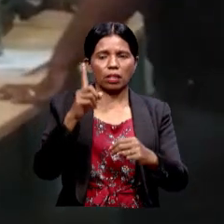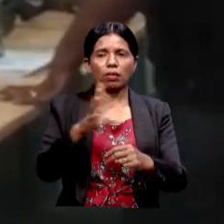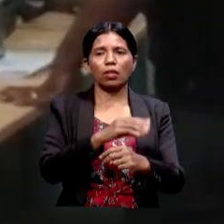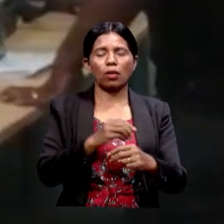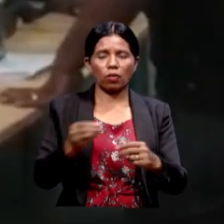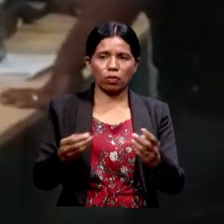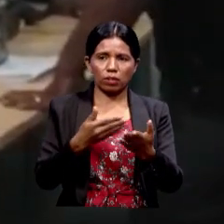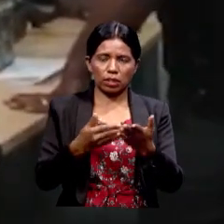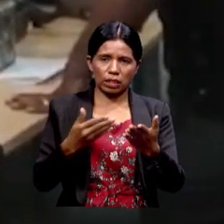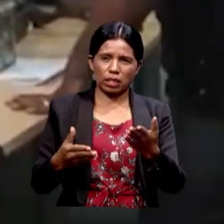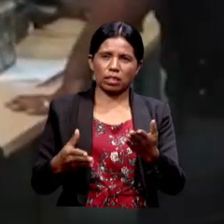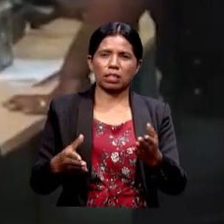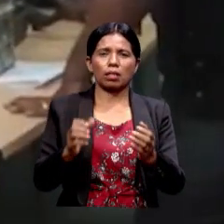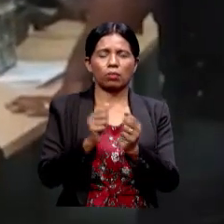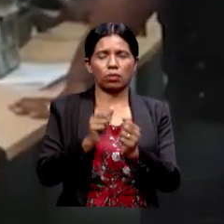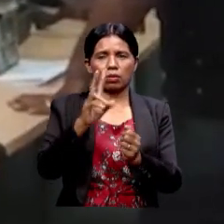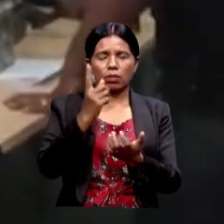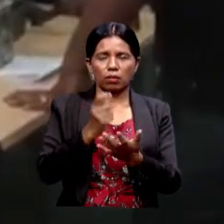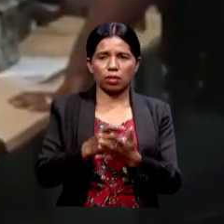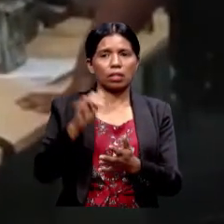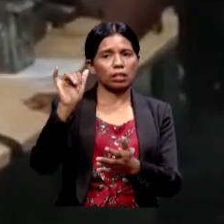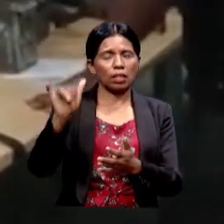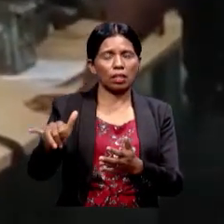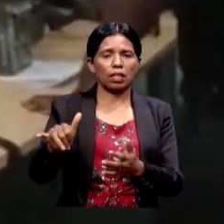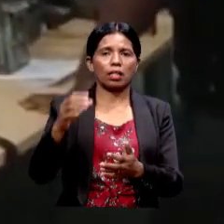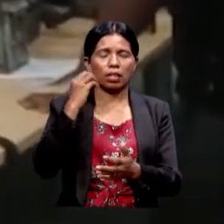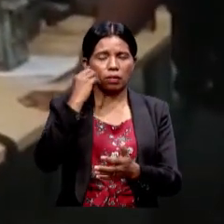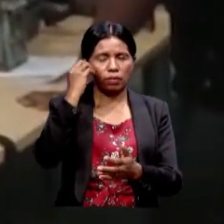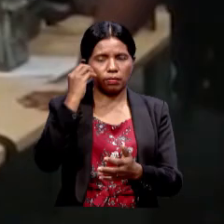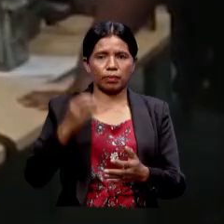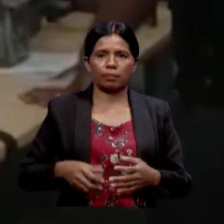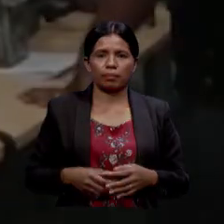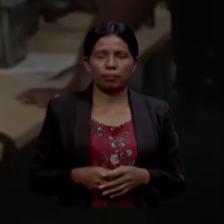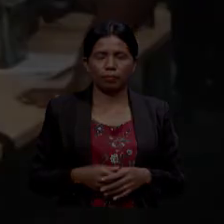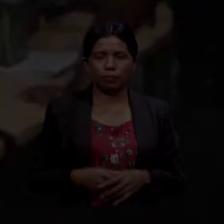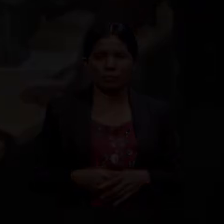roresin, nebe raihela ia suspeitu ele emini residencia. Ilara Gusmão, GMN.